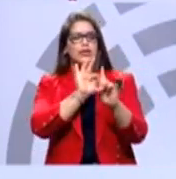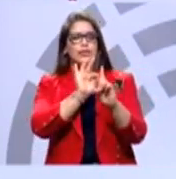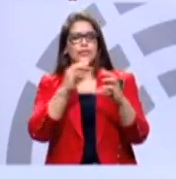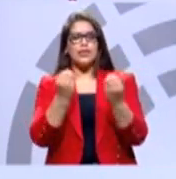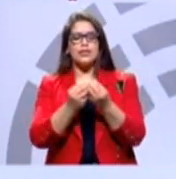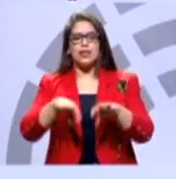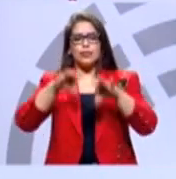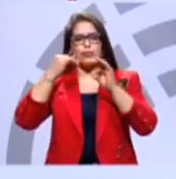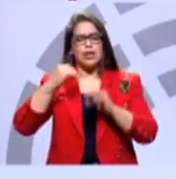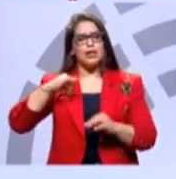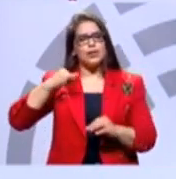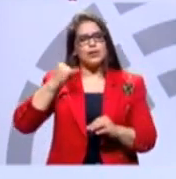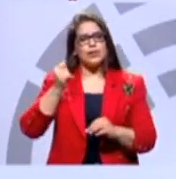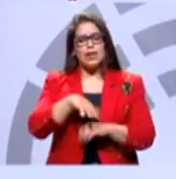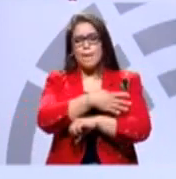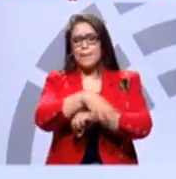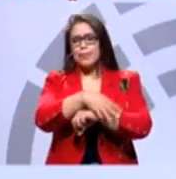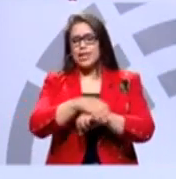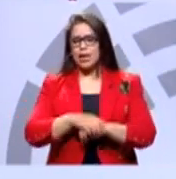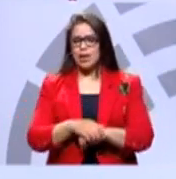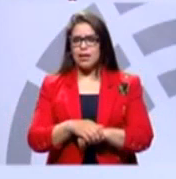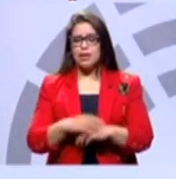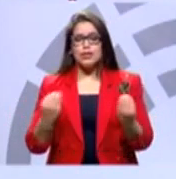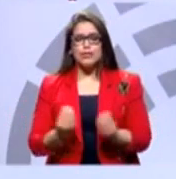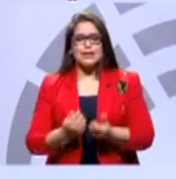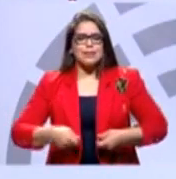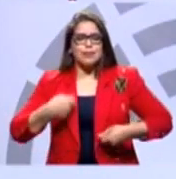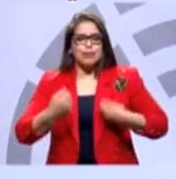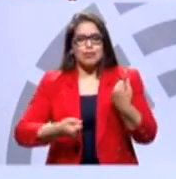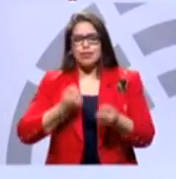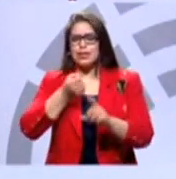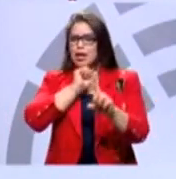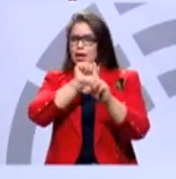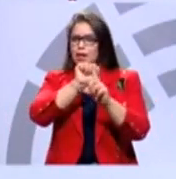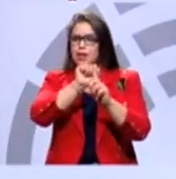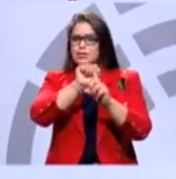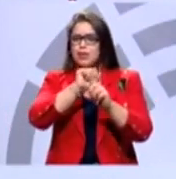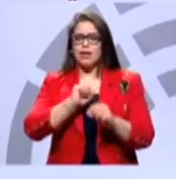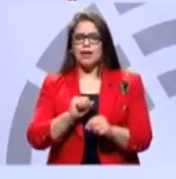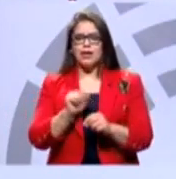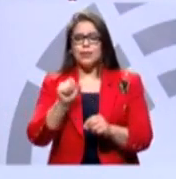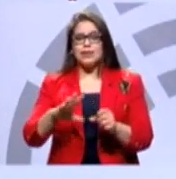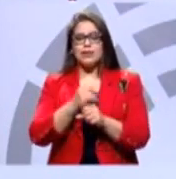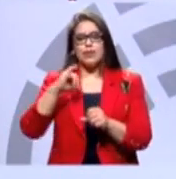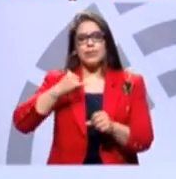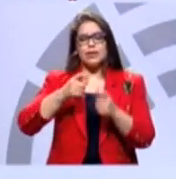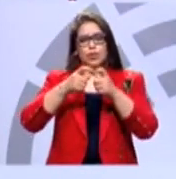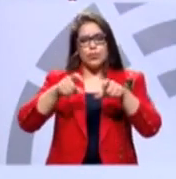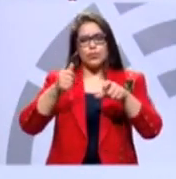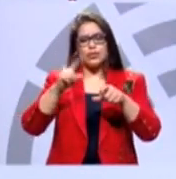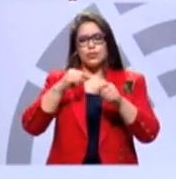الى انتشال شبابنا من البطاله كما سنشجع المبادره الخاصه بتمكين الشباب من قروض